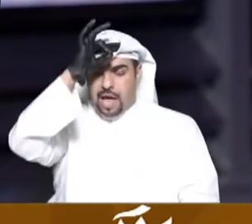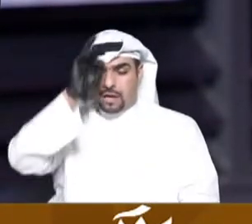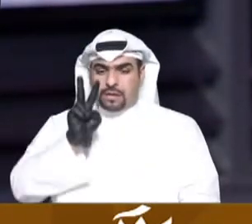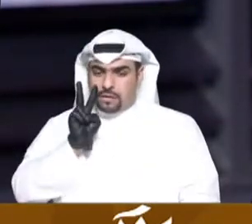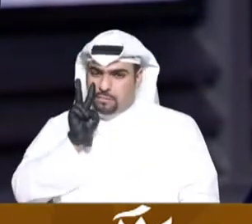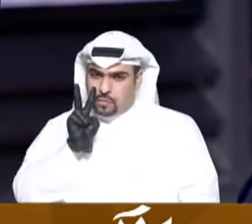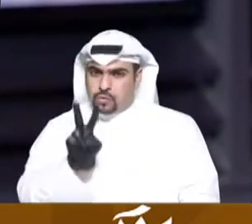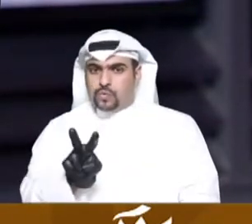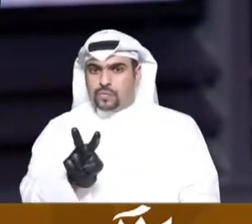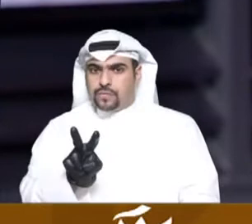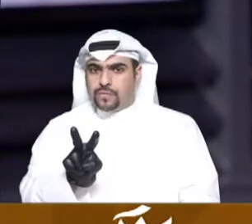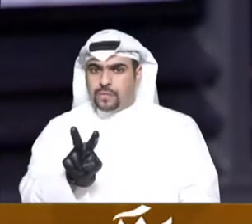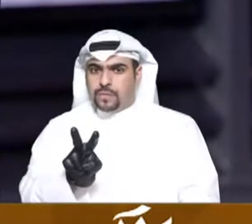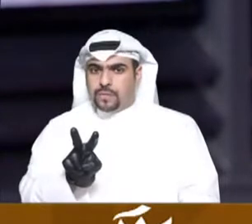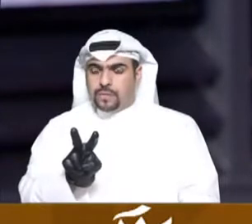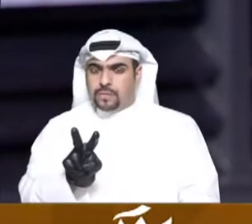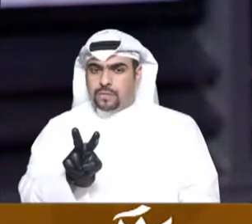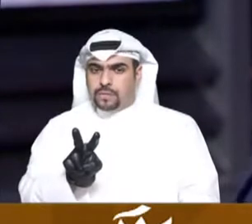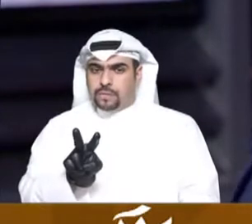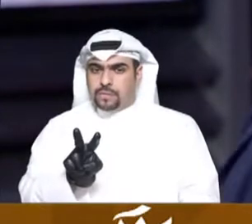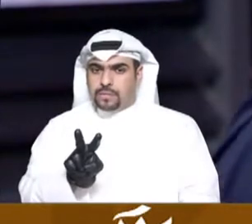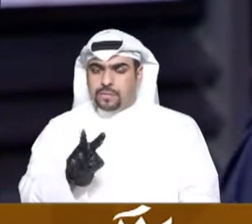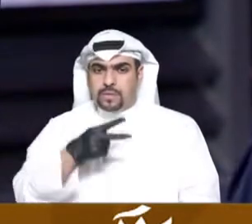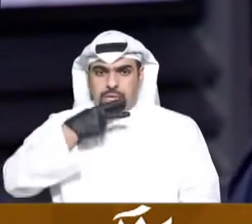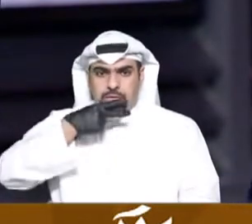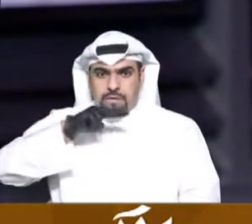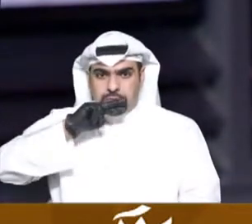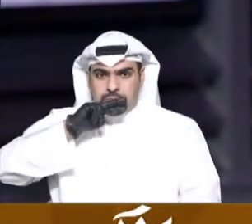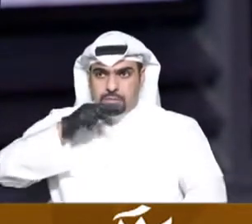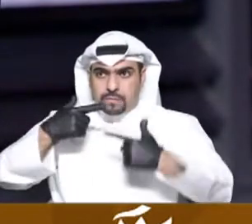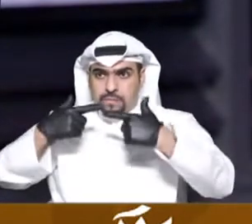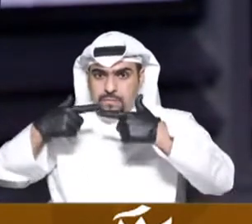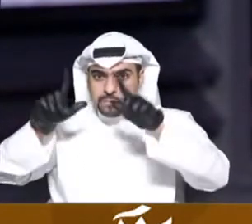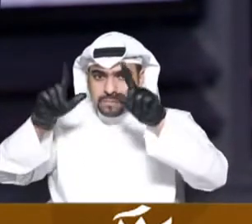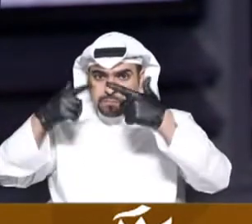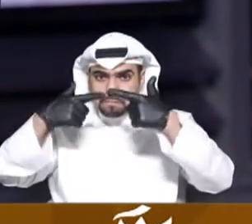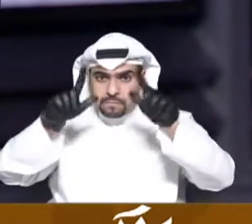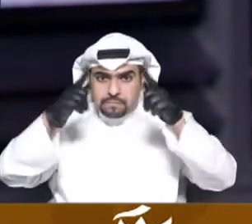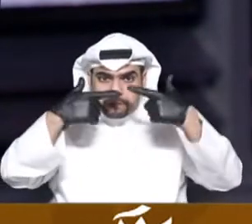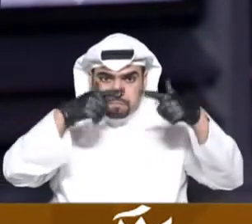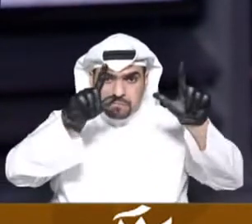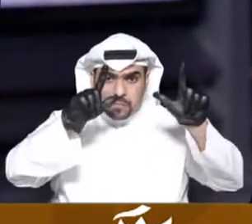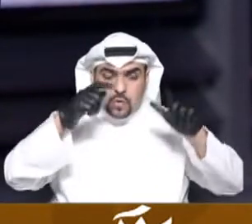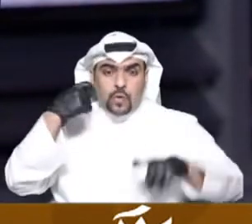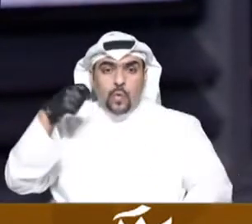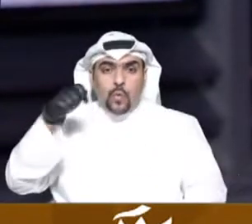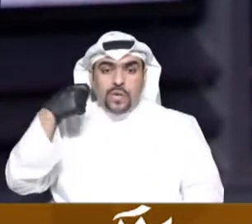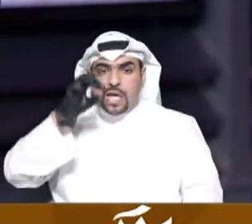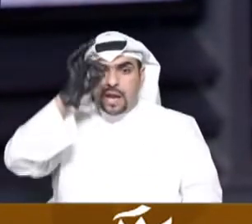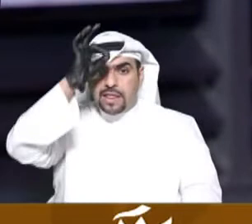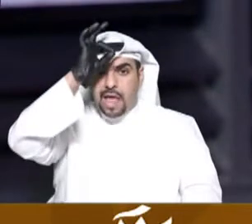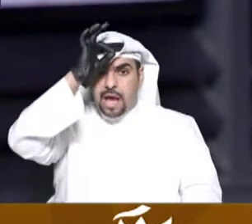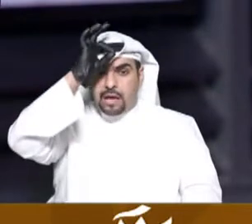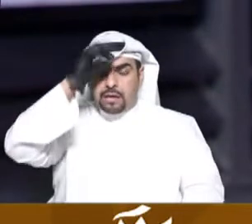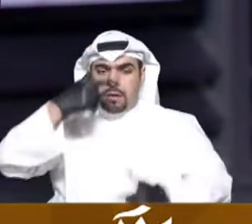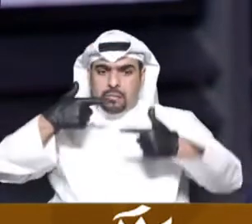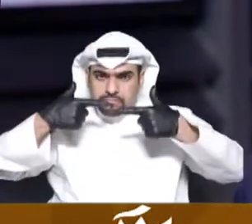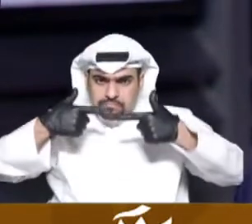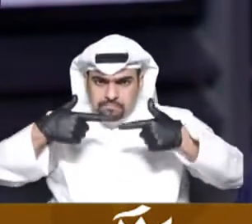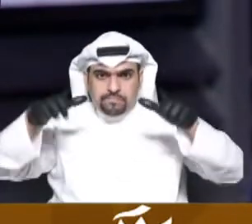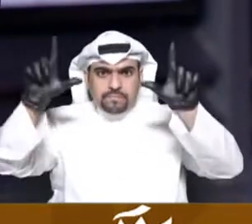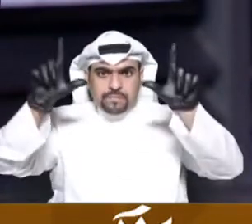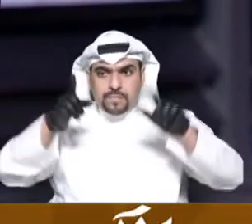ننزل دايركت يعني اي اشاعه قاعد تنزل قاعد نحاول ان في في في نفس الوقت ننفي هذه الاشاعه ونتاكد من مصدر هذه الاشاعه،